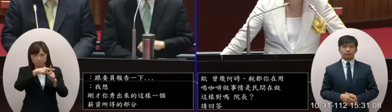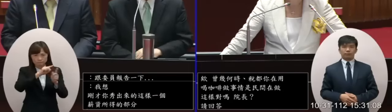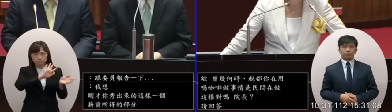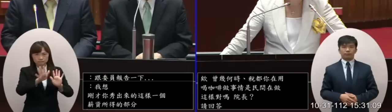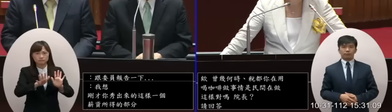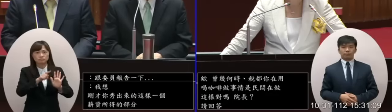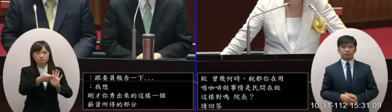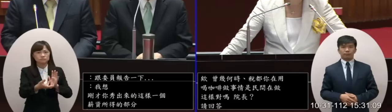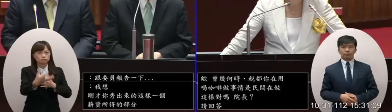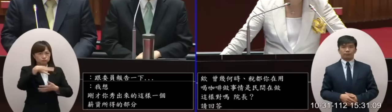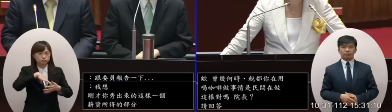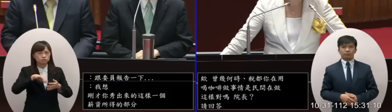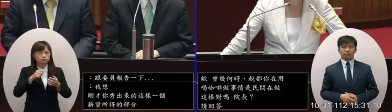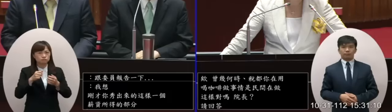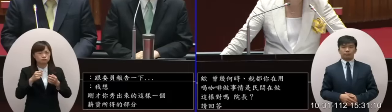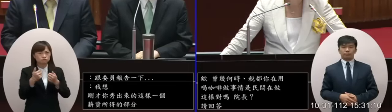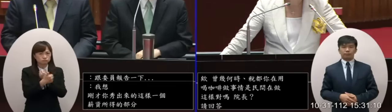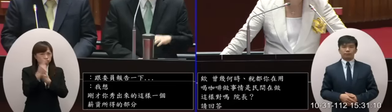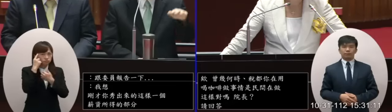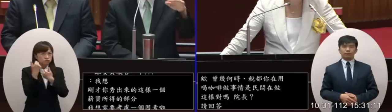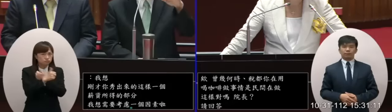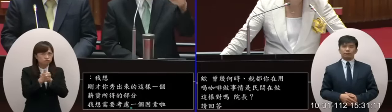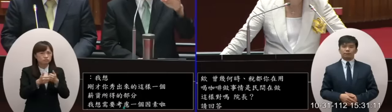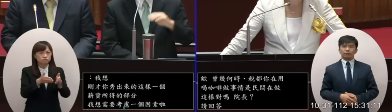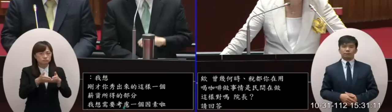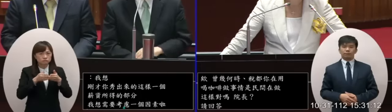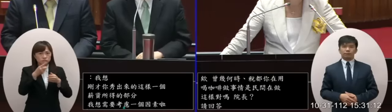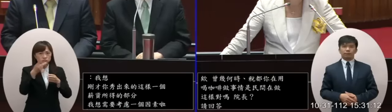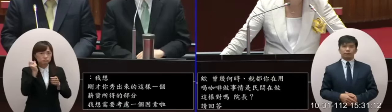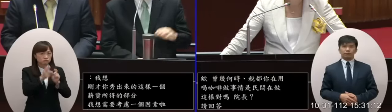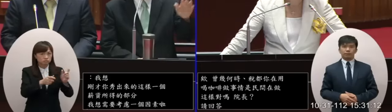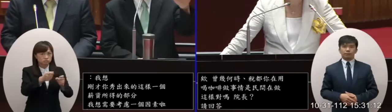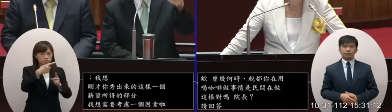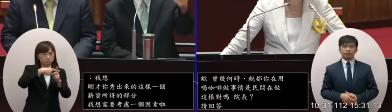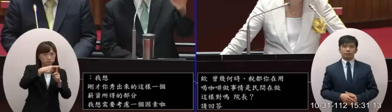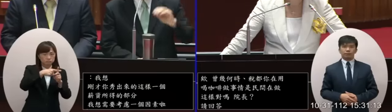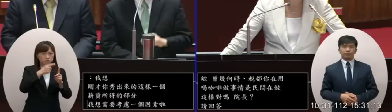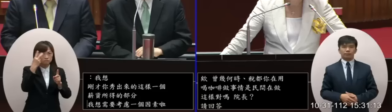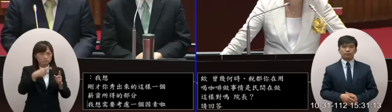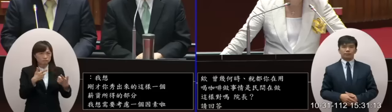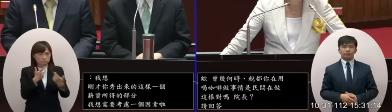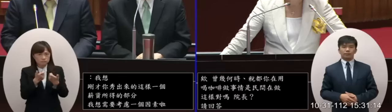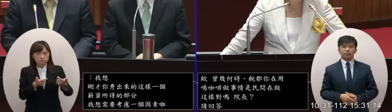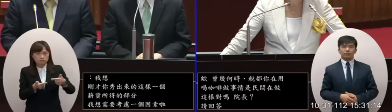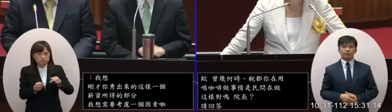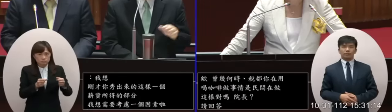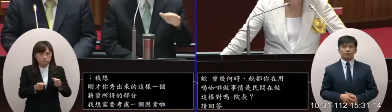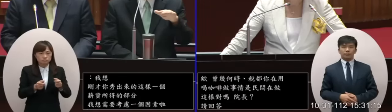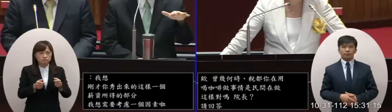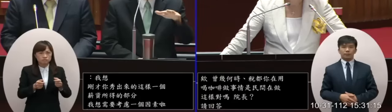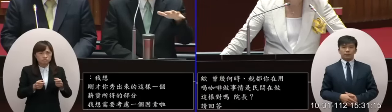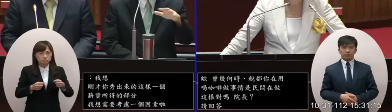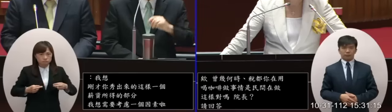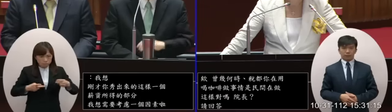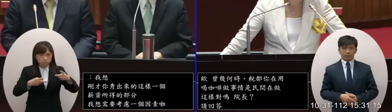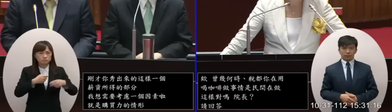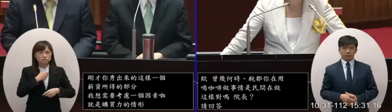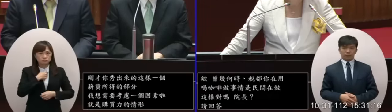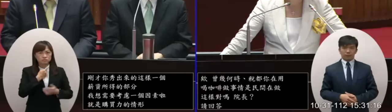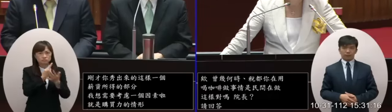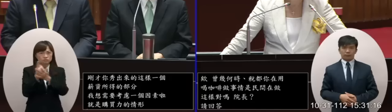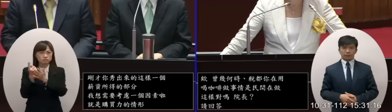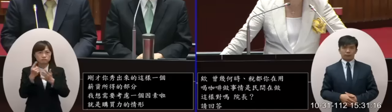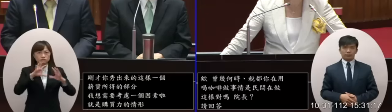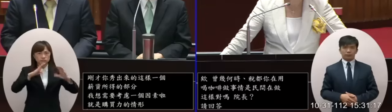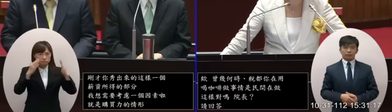形，需要有购买力的一个调整了。那要不的话，并不是很公平，因为不同的国家它的purchasing power 是不一样